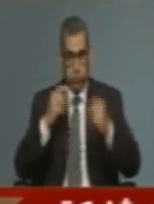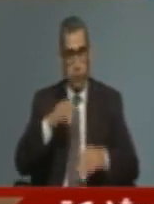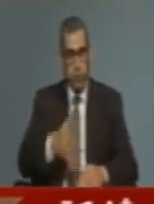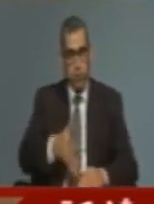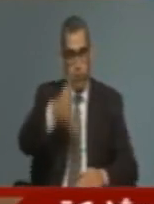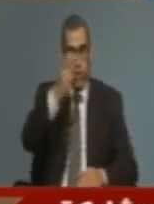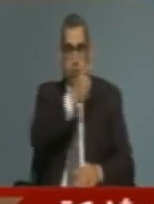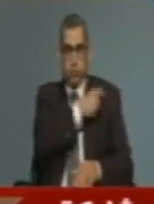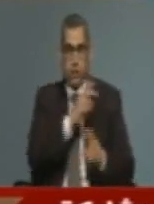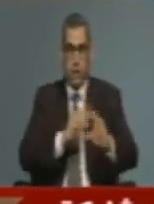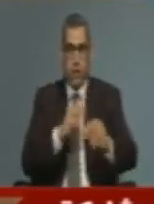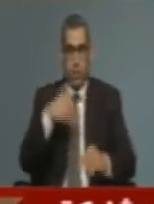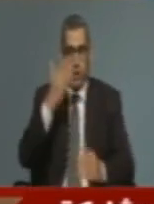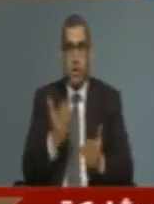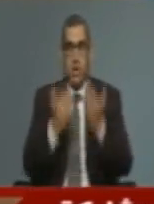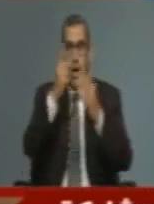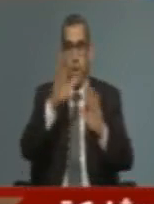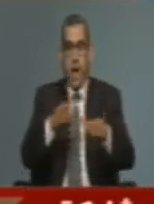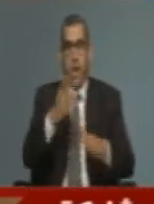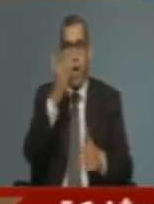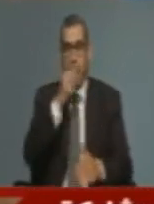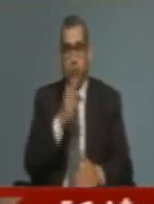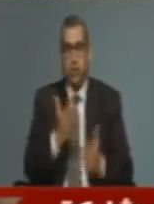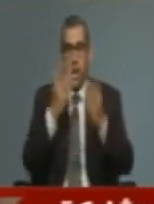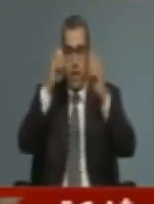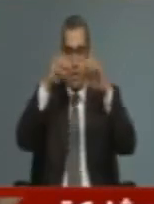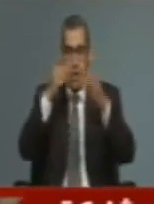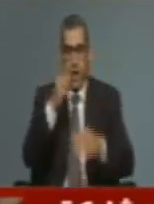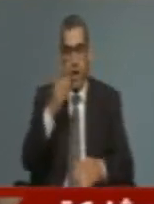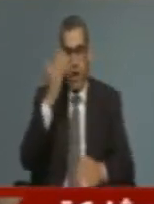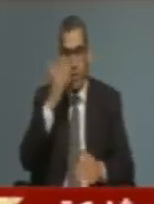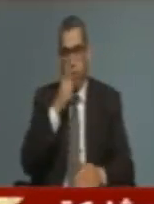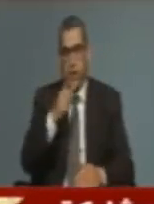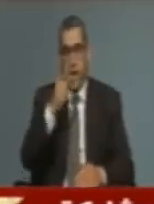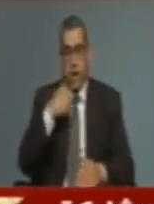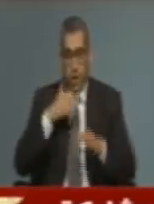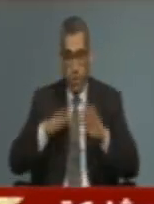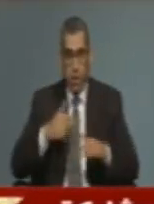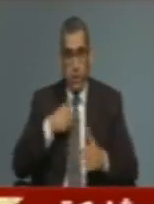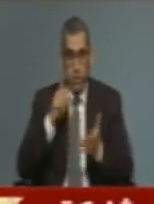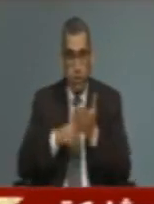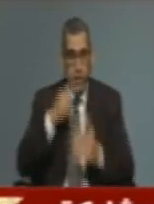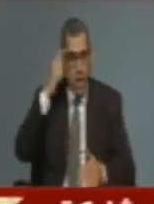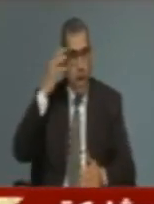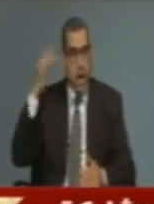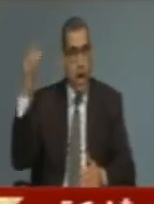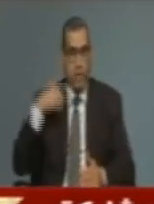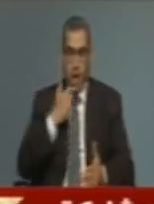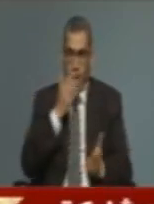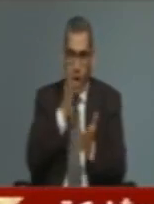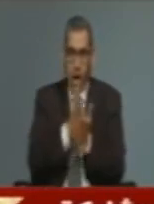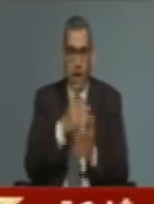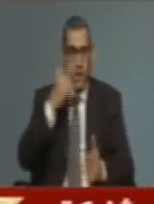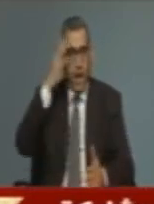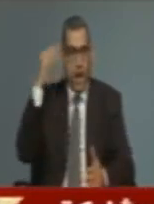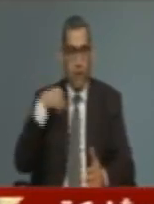ظابط. ربنا يخليك لينا ويبارك في حضرتك، انت اللي خلتنا بجد نحلم ونصدق حلمنا.